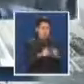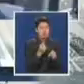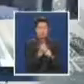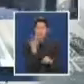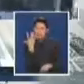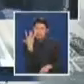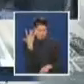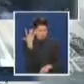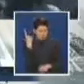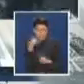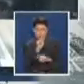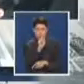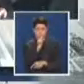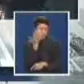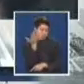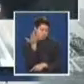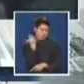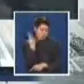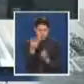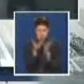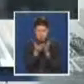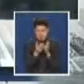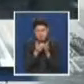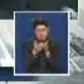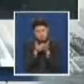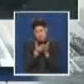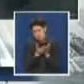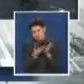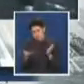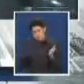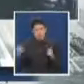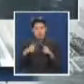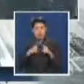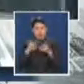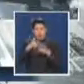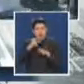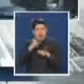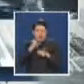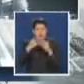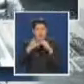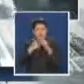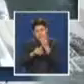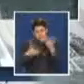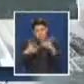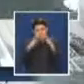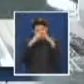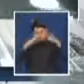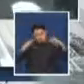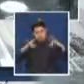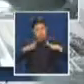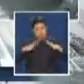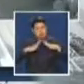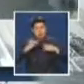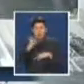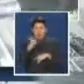ปเมื่อช่วงวันศุกร์ที่ผ่านมามีเรือท้องแบนมีสุขานะครับมีเต็นท์ที่พักอาศัยแล้วก็บางส่วนก็